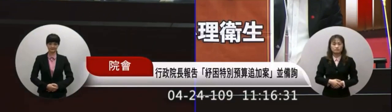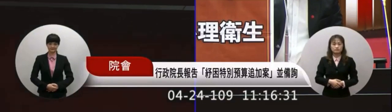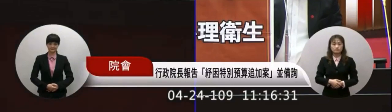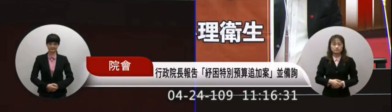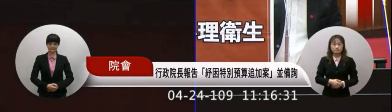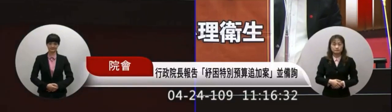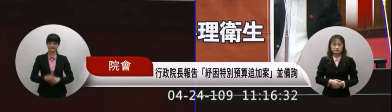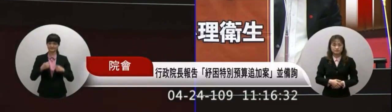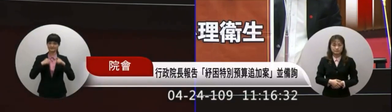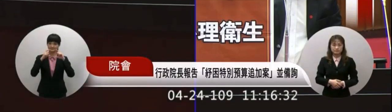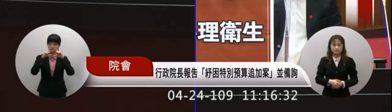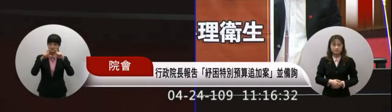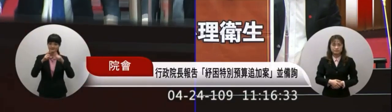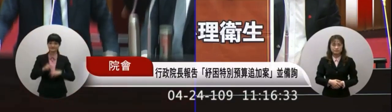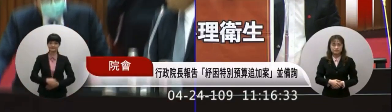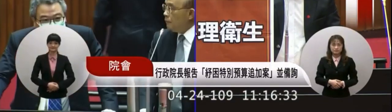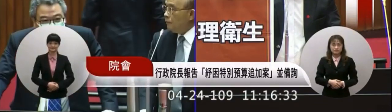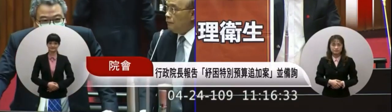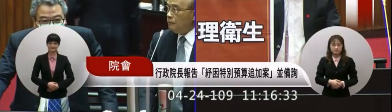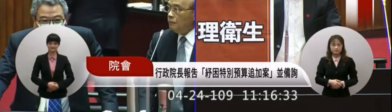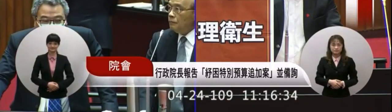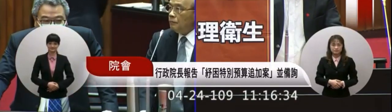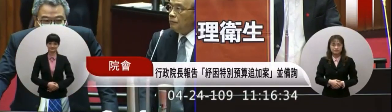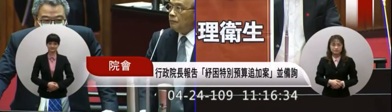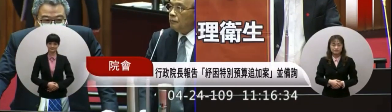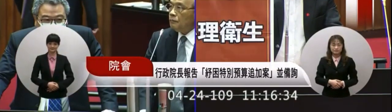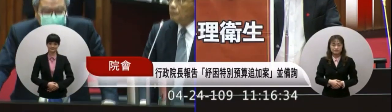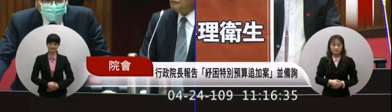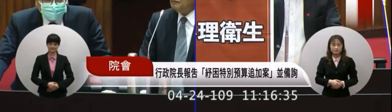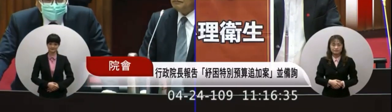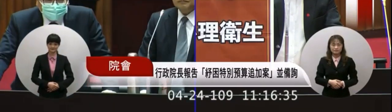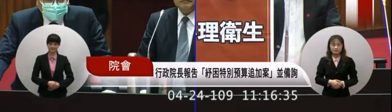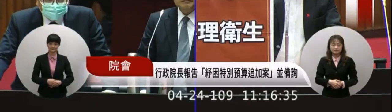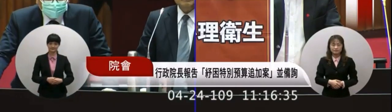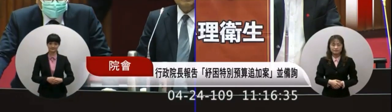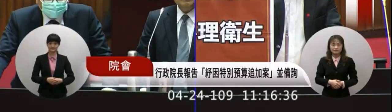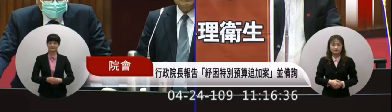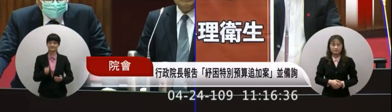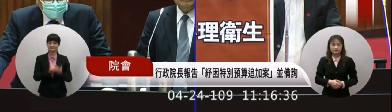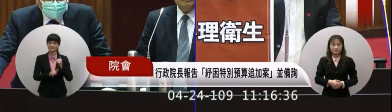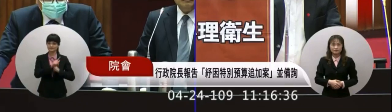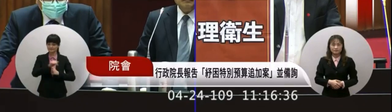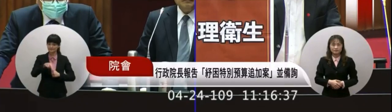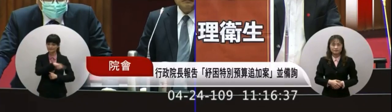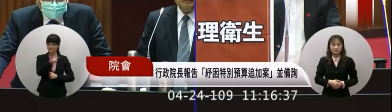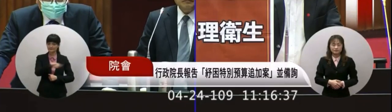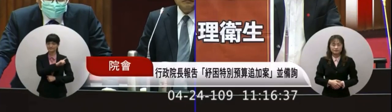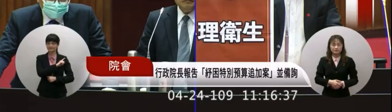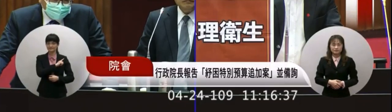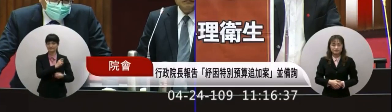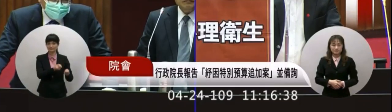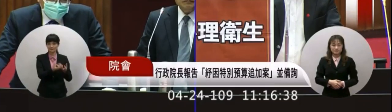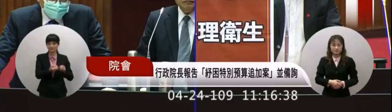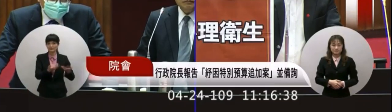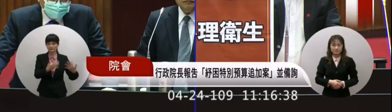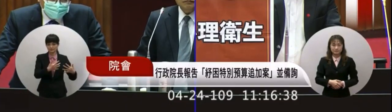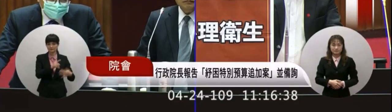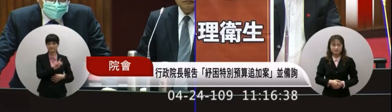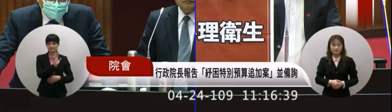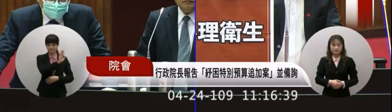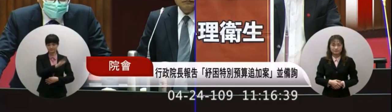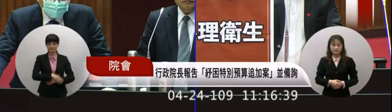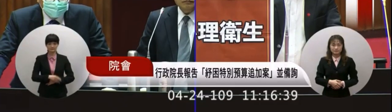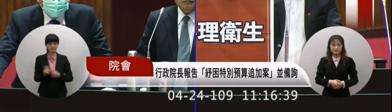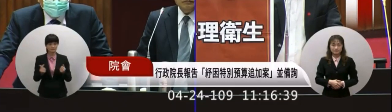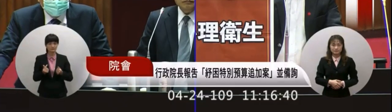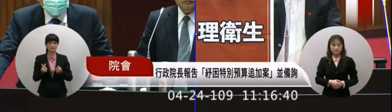甲委员回答，心理的是压力来都有心理的问题啦，但是一般生物的都是像咱即届迄个病